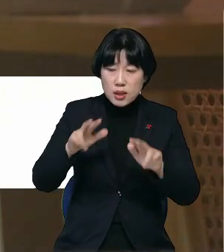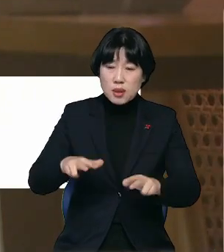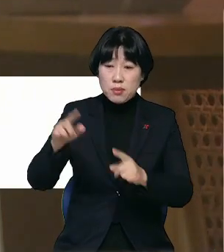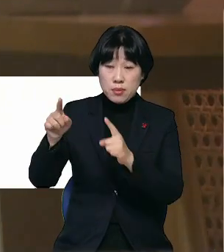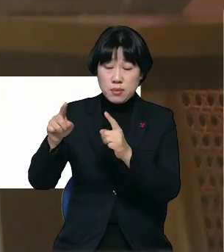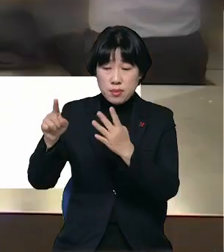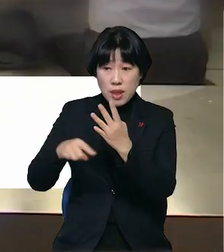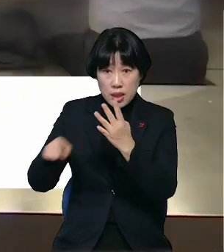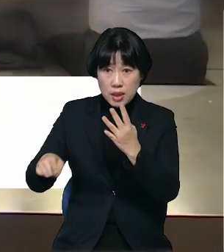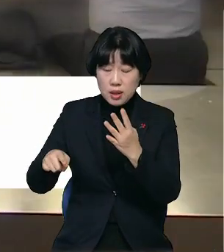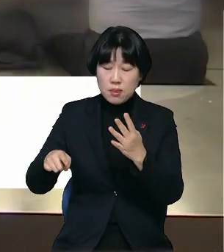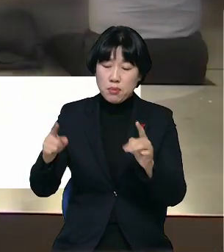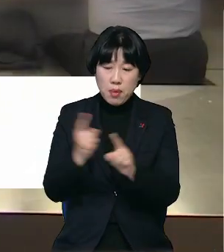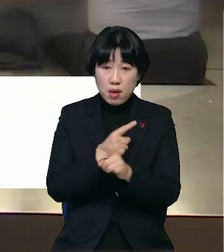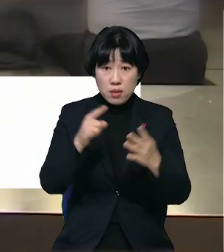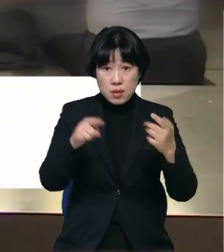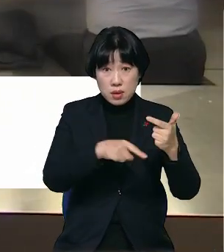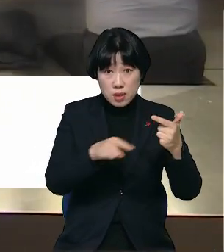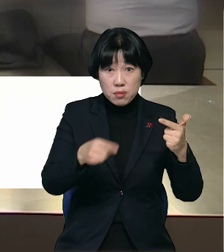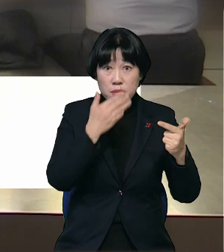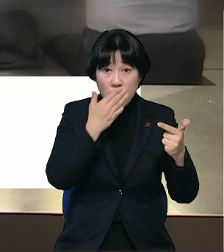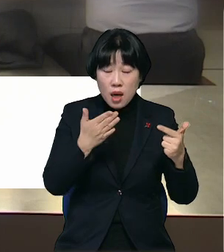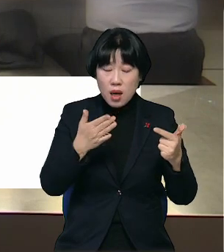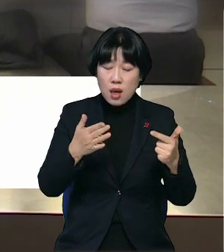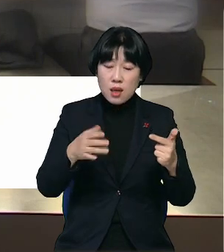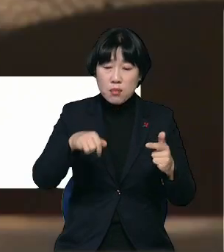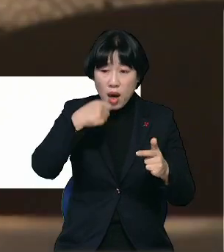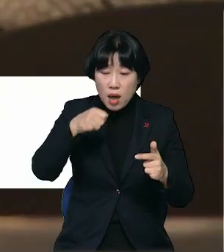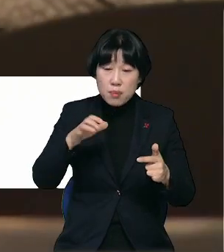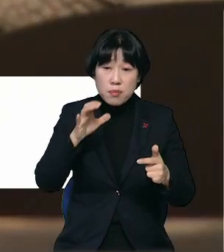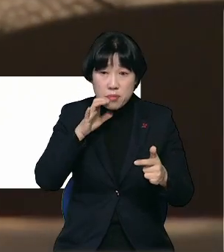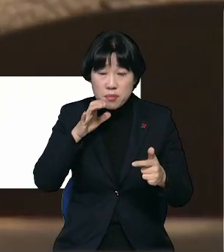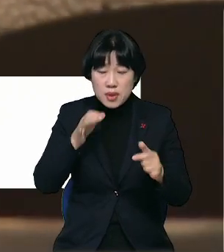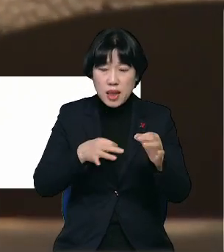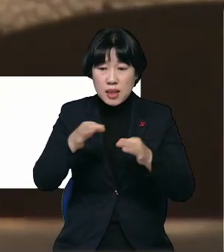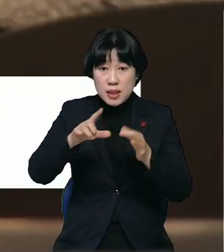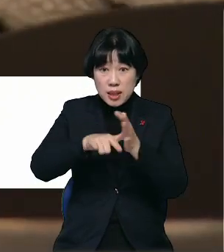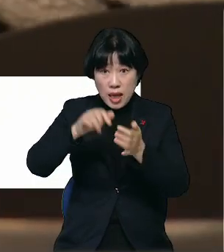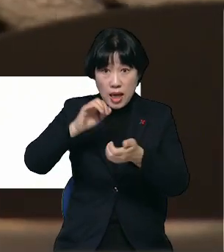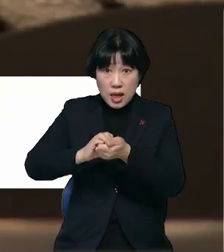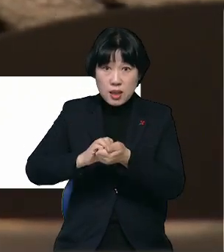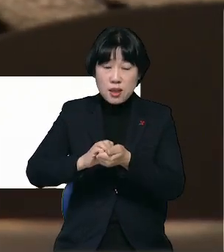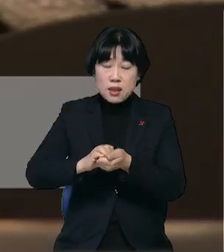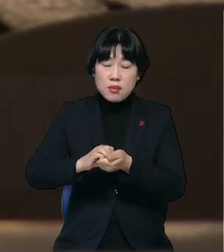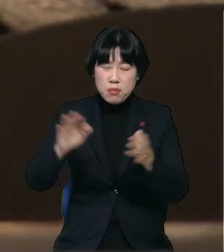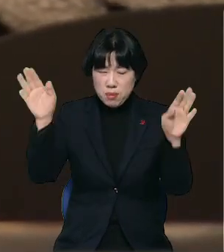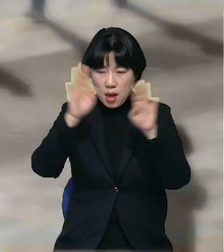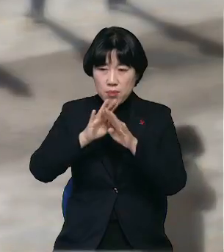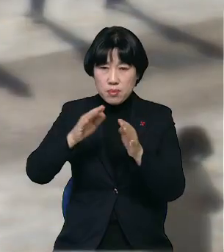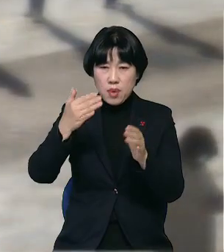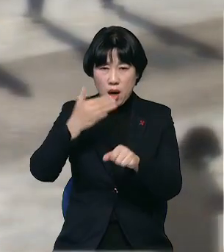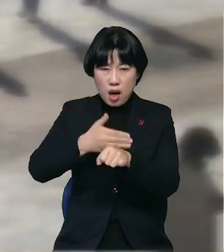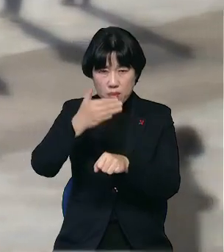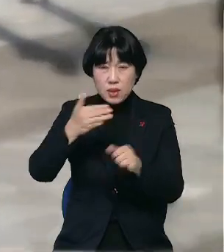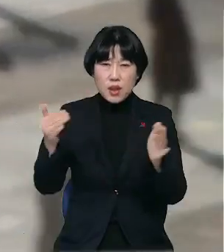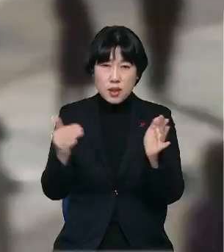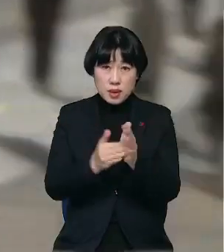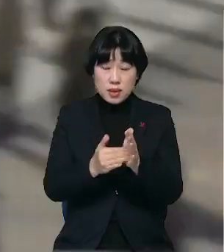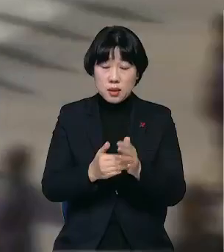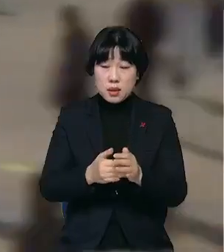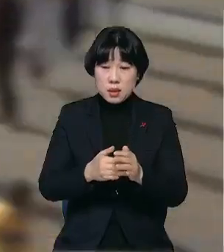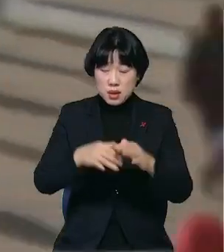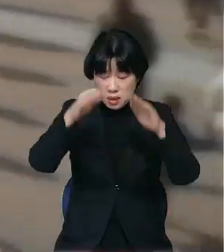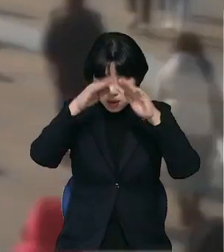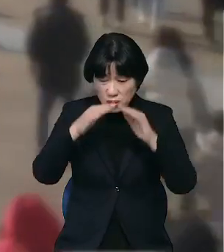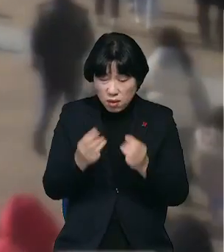4명에서 6명으로 늘어나지만 식당과 카페 등의 영업 제한 시간은 밤 9시까지로 유지됩니다. 설